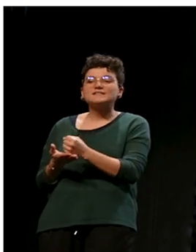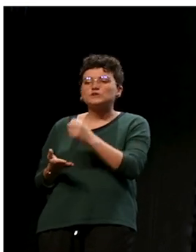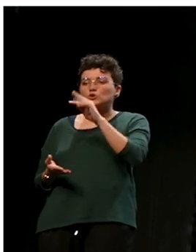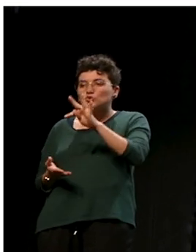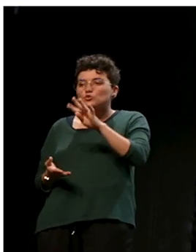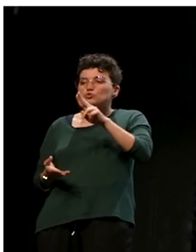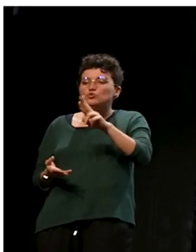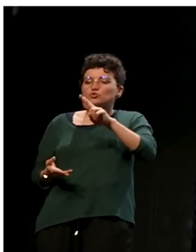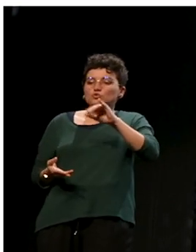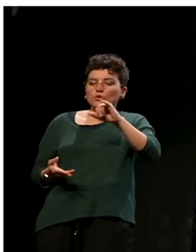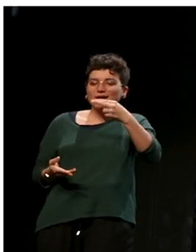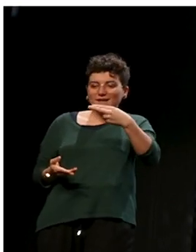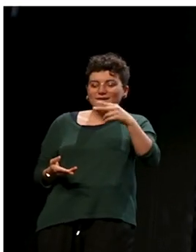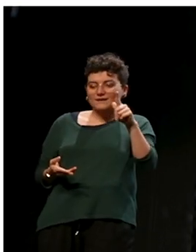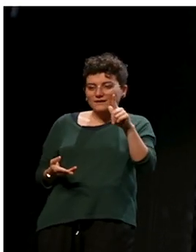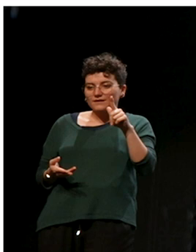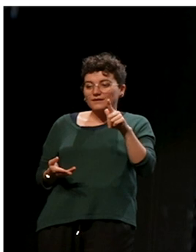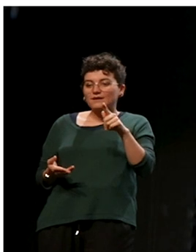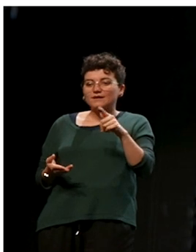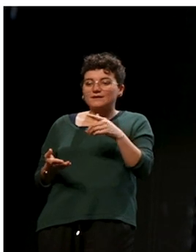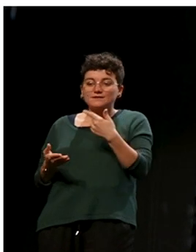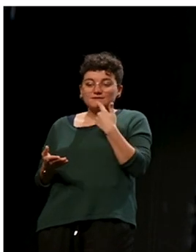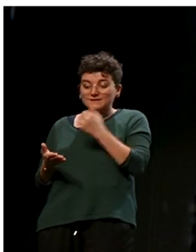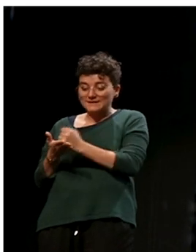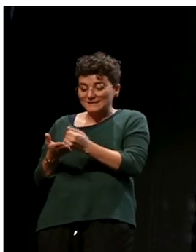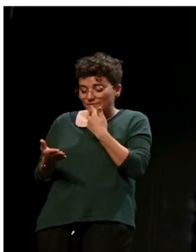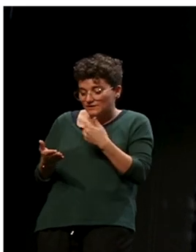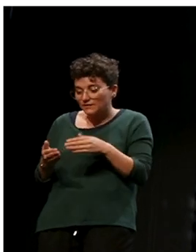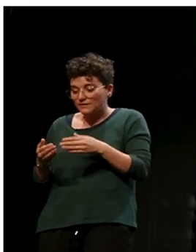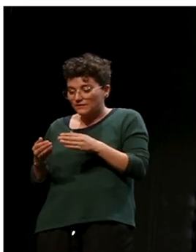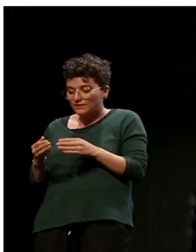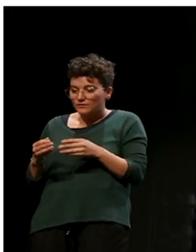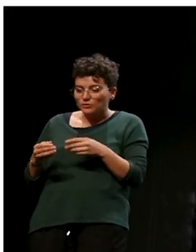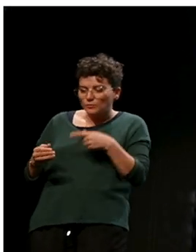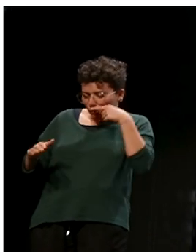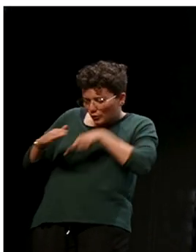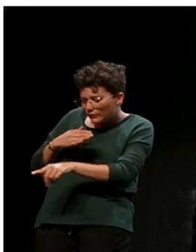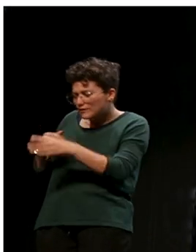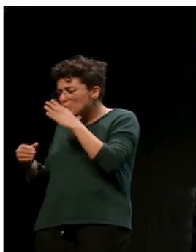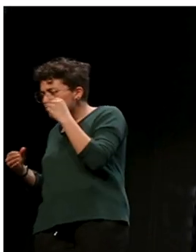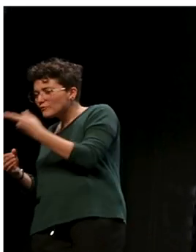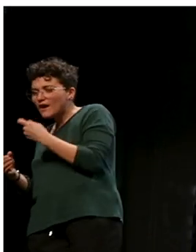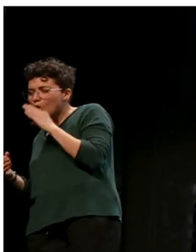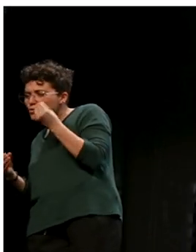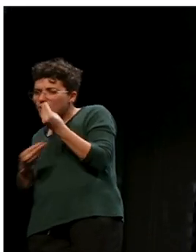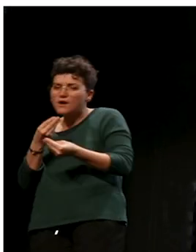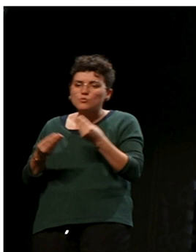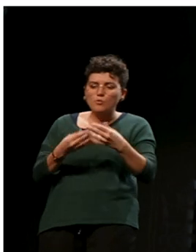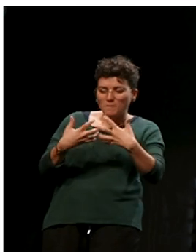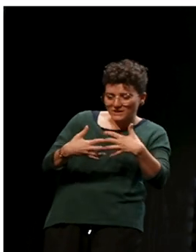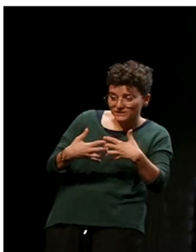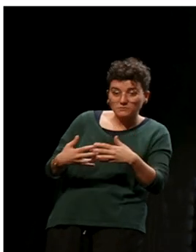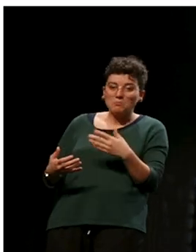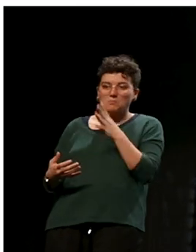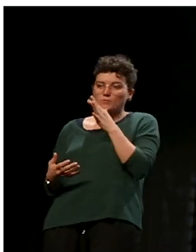si vous le savez pas, vous savez pas si c'est une machine ou un humain qui l'a produit. Voilà, j'espère que j'ai pas fait là, tu peux pas me faire un meilleur enchaînement en fait. Donc ça veut dire que je vais